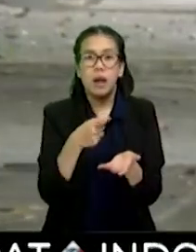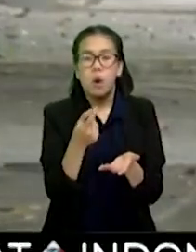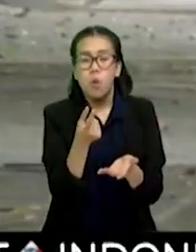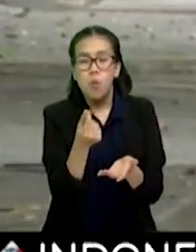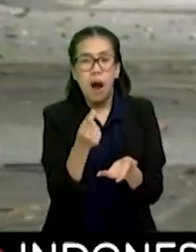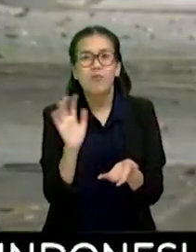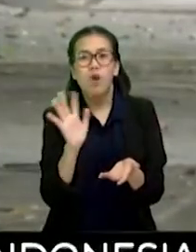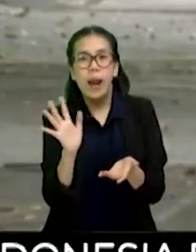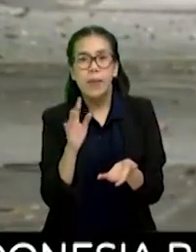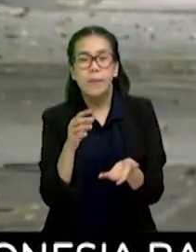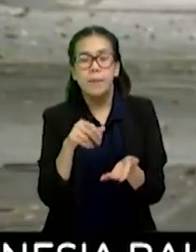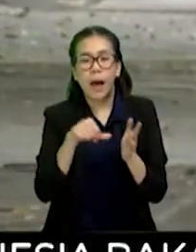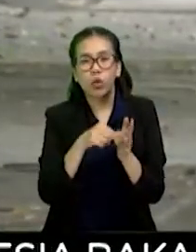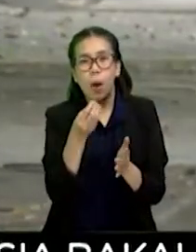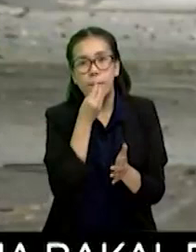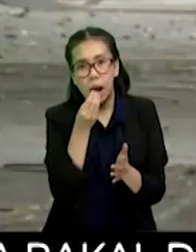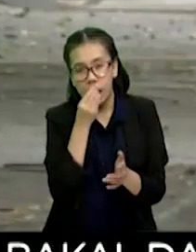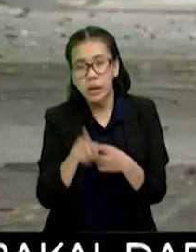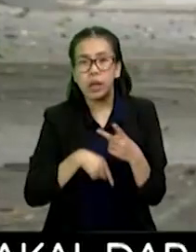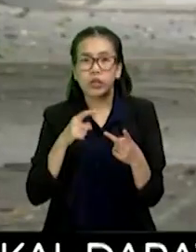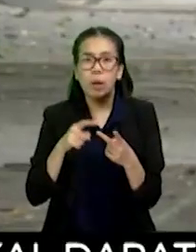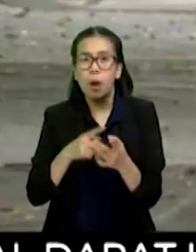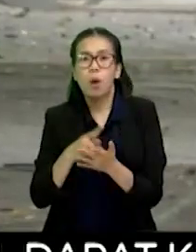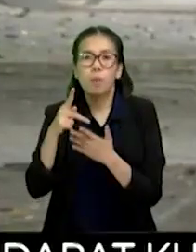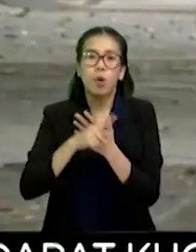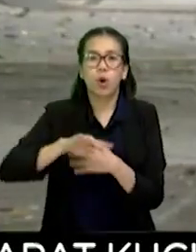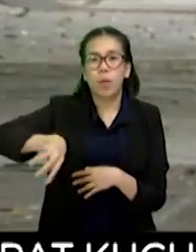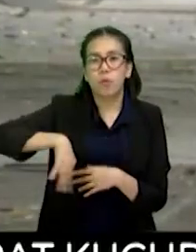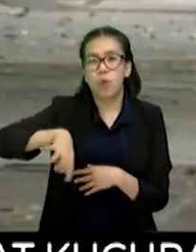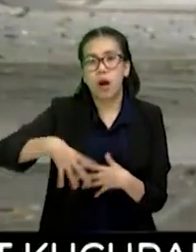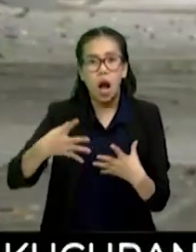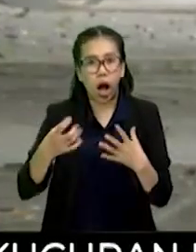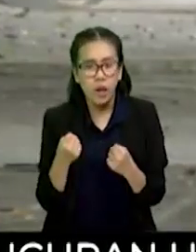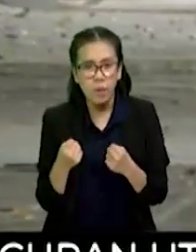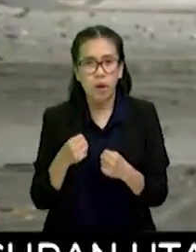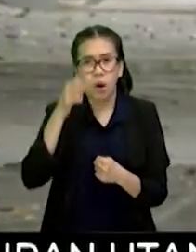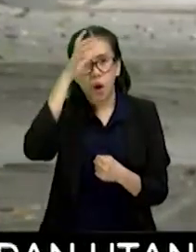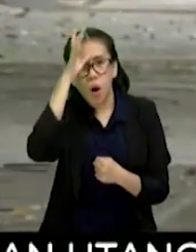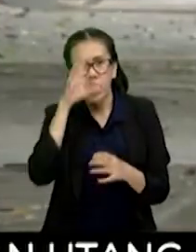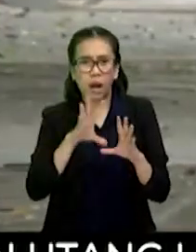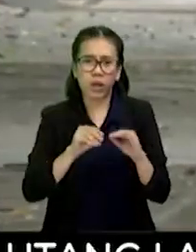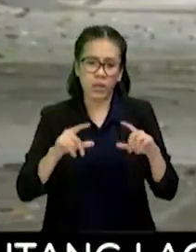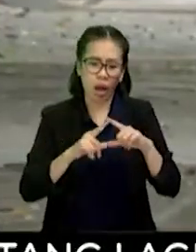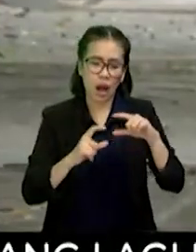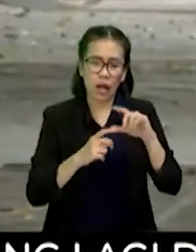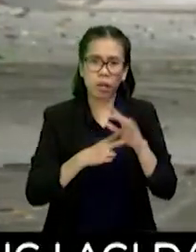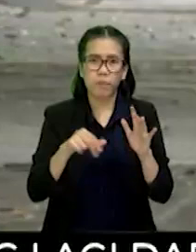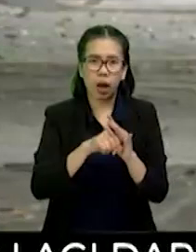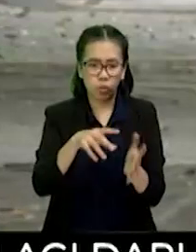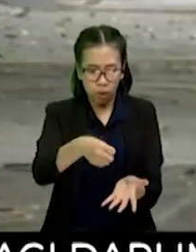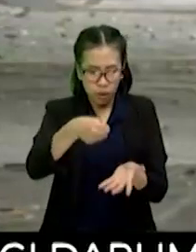dan program keluarga harapan ribuan ASN yang menjadi penerima Bansos ini